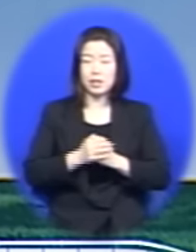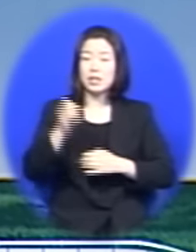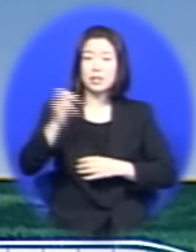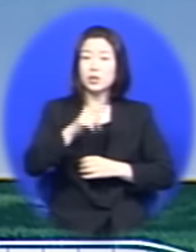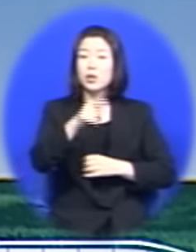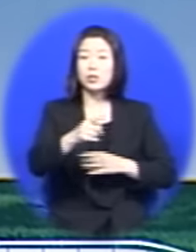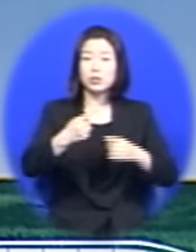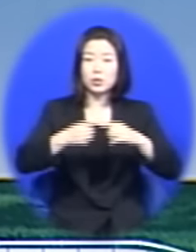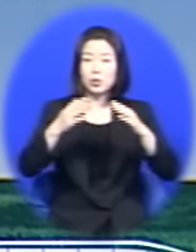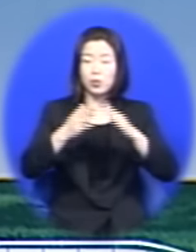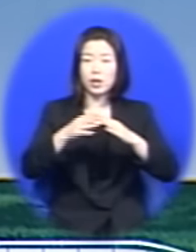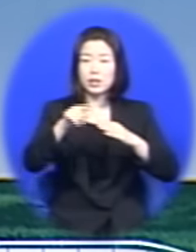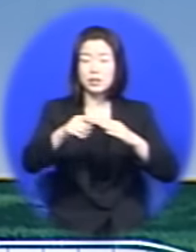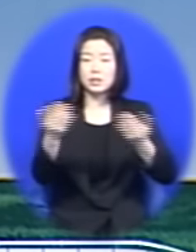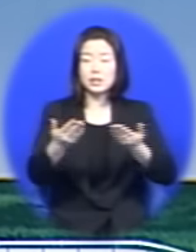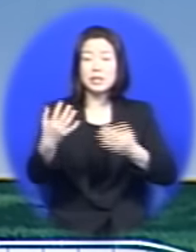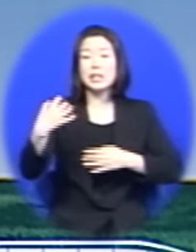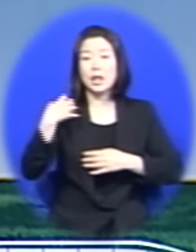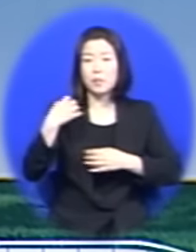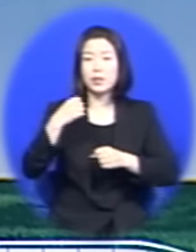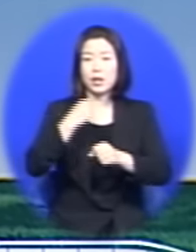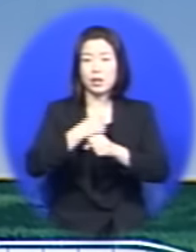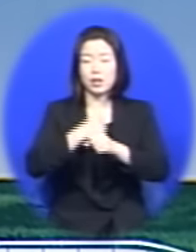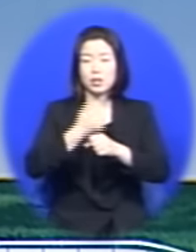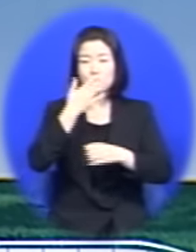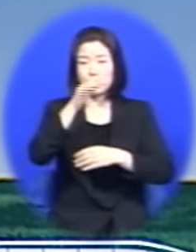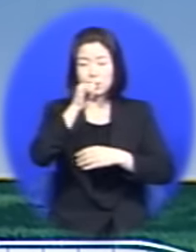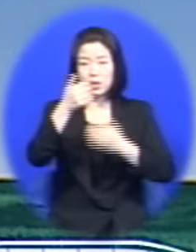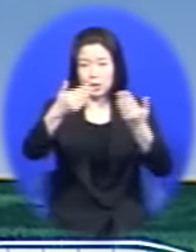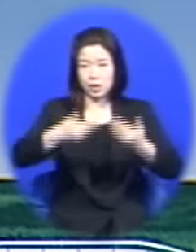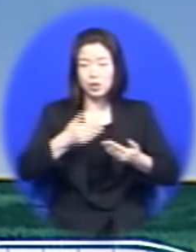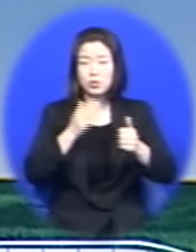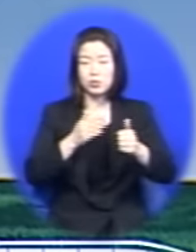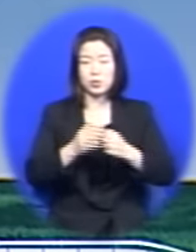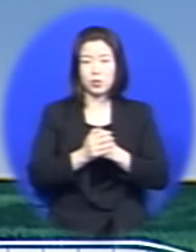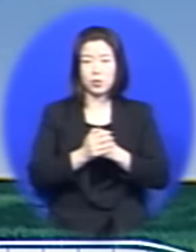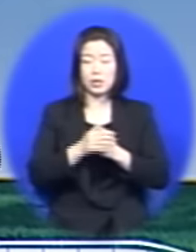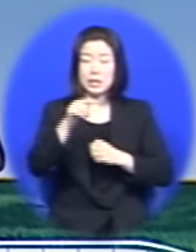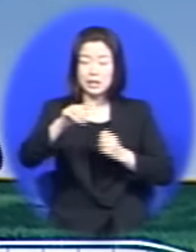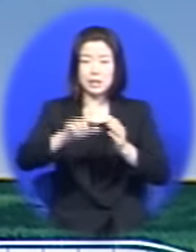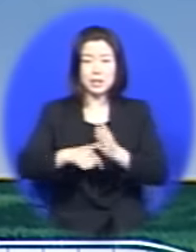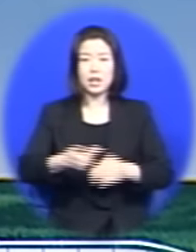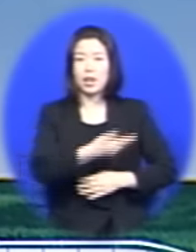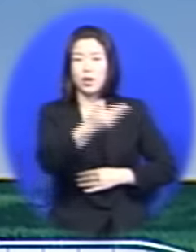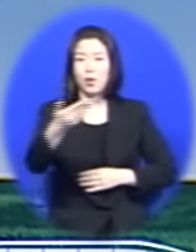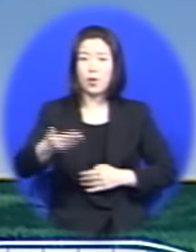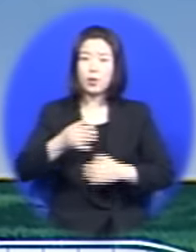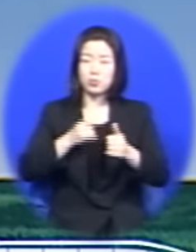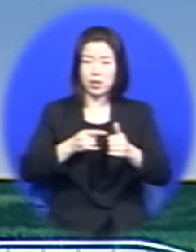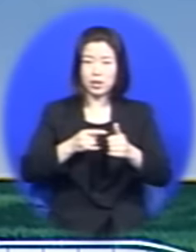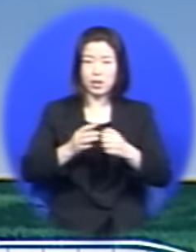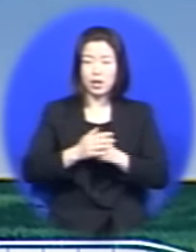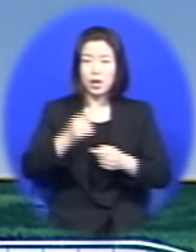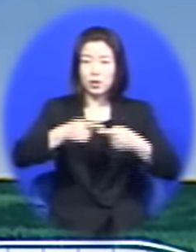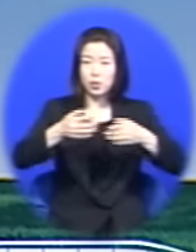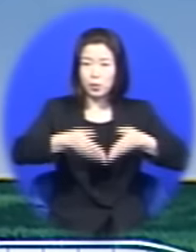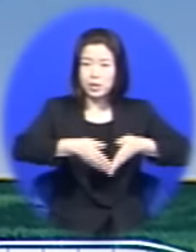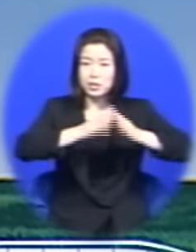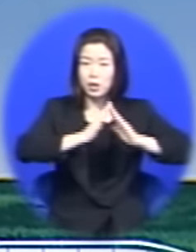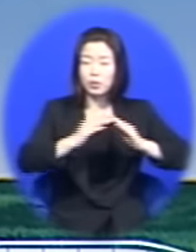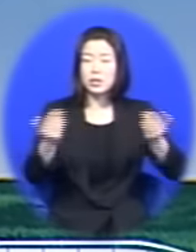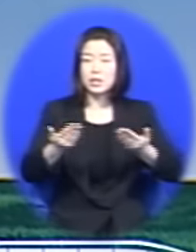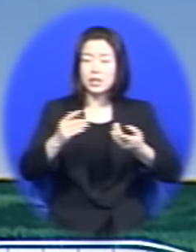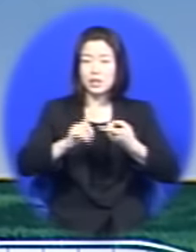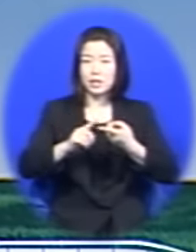그리고 그 교회가 그 일을 감당할 수 있게 해주세요. 저는 이 시간에 여러분들에게도 교회를 세우는 일을